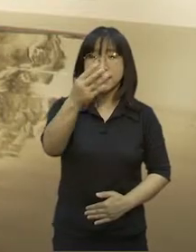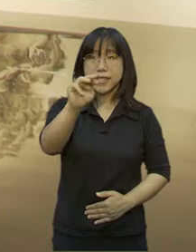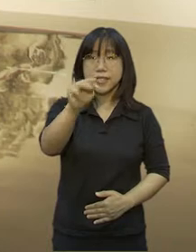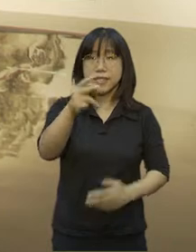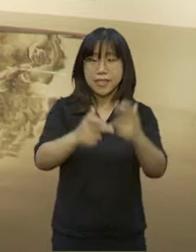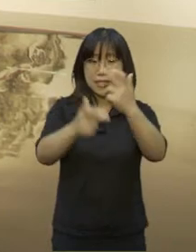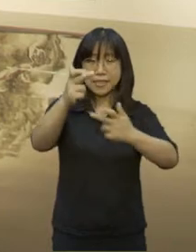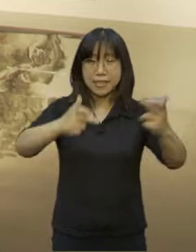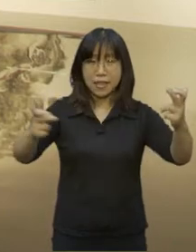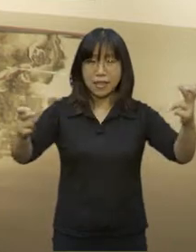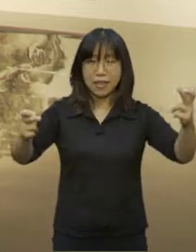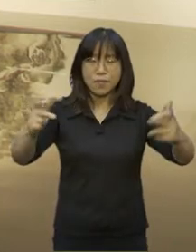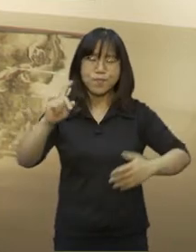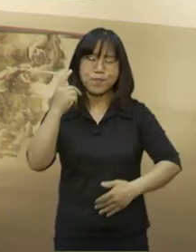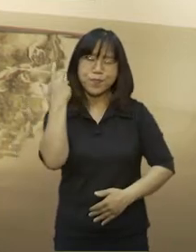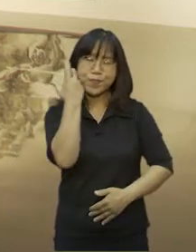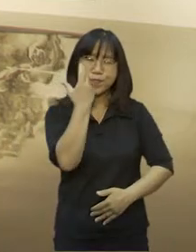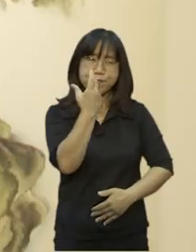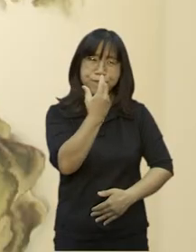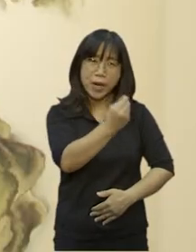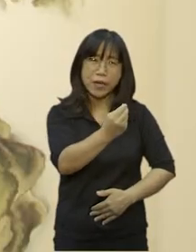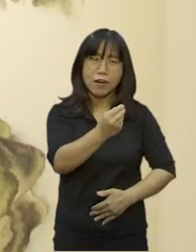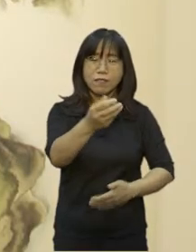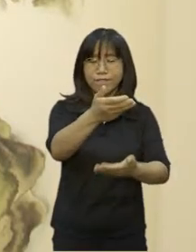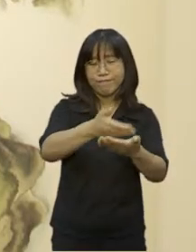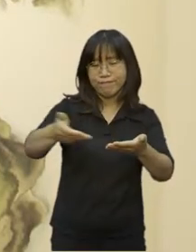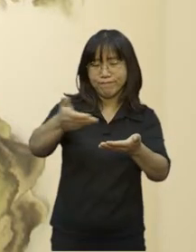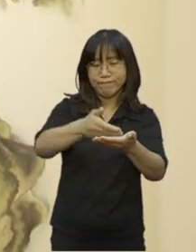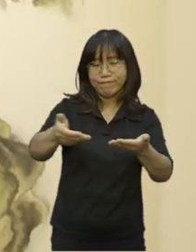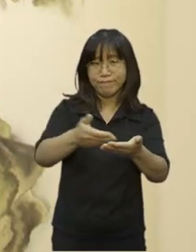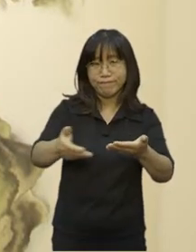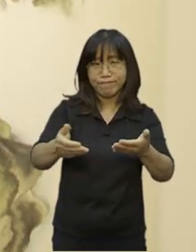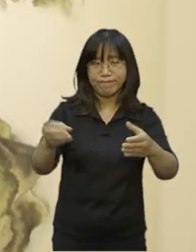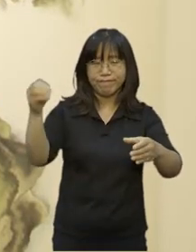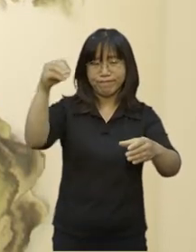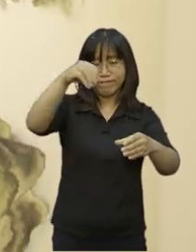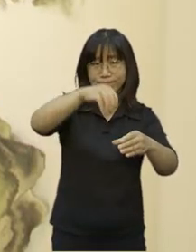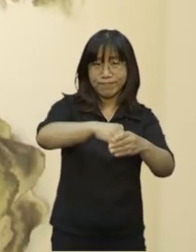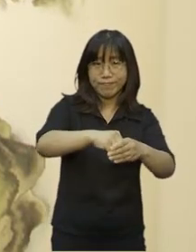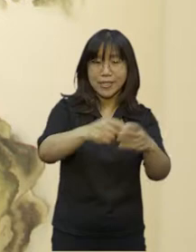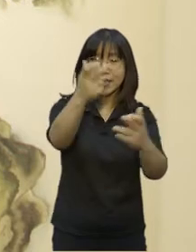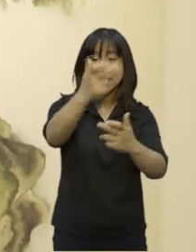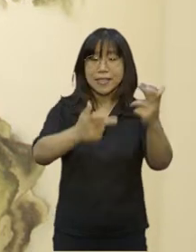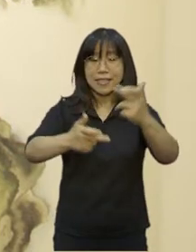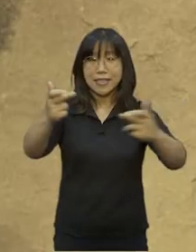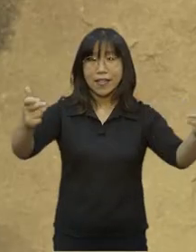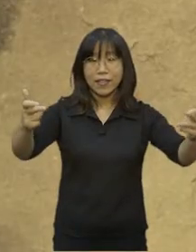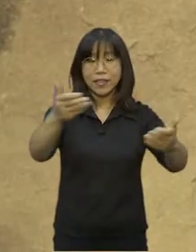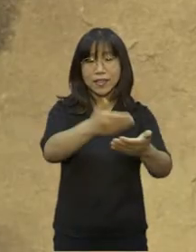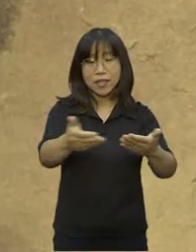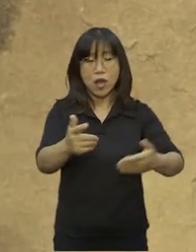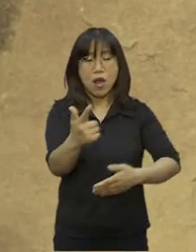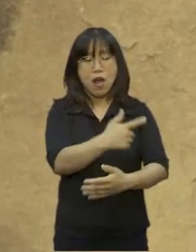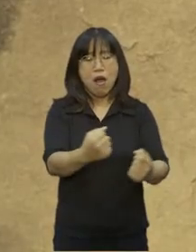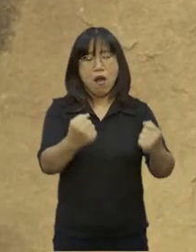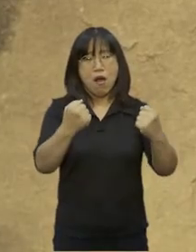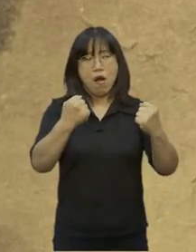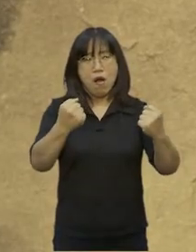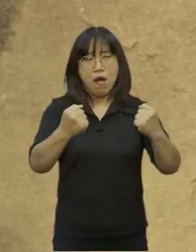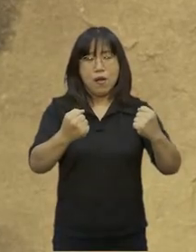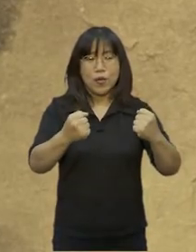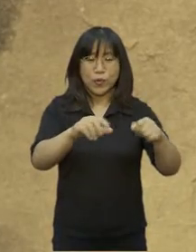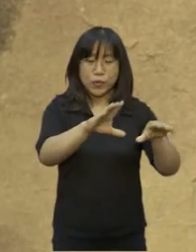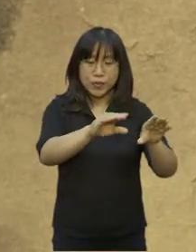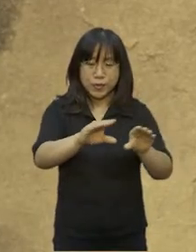지리산 전경의 오묘한 매력이 화폭에 담겼습니다. 다 같은 산 그림이지만 때로는 호방한 필치로,